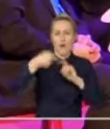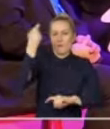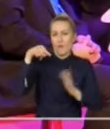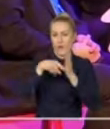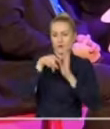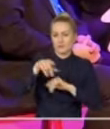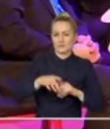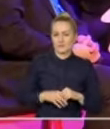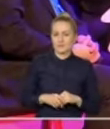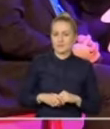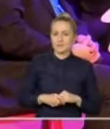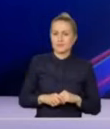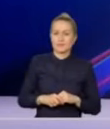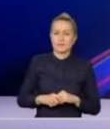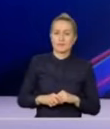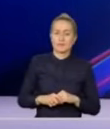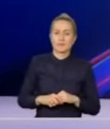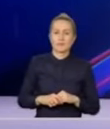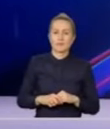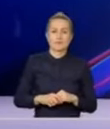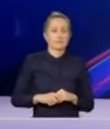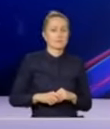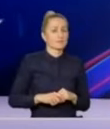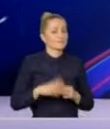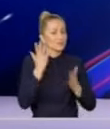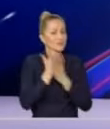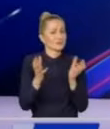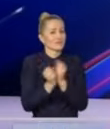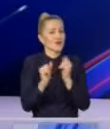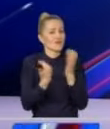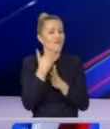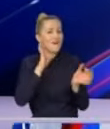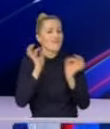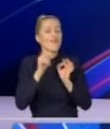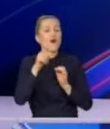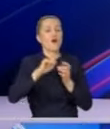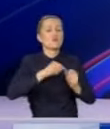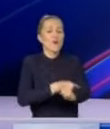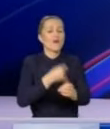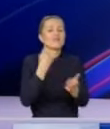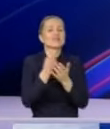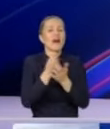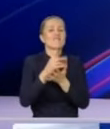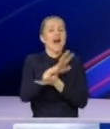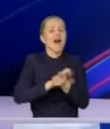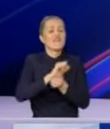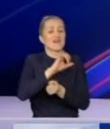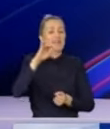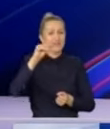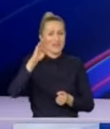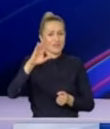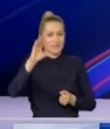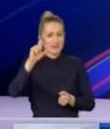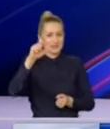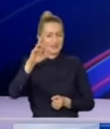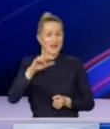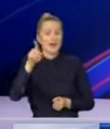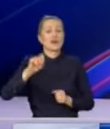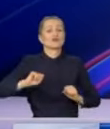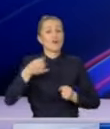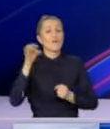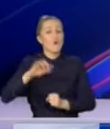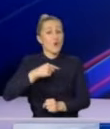Jan Korab, Wiadomości. Są nowe informacje prokuratury w sprawie afery GetBack. Jak podkreślają śledczy, działania prokuratorskie